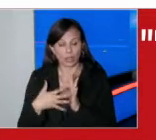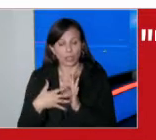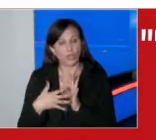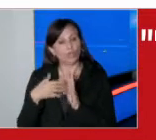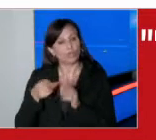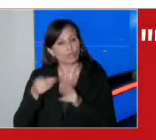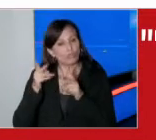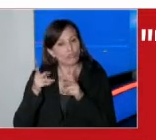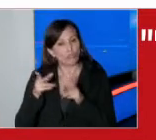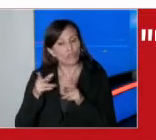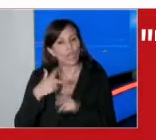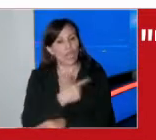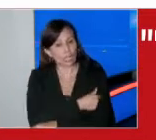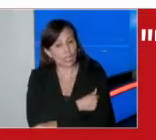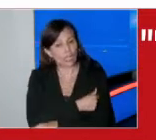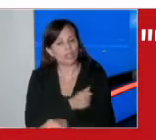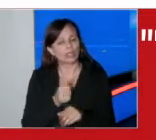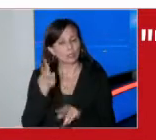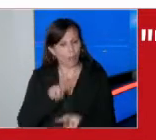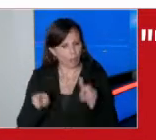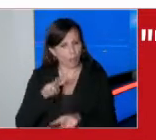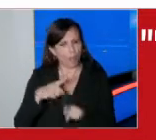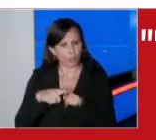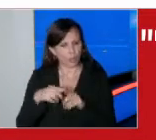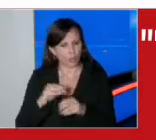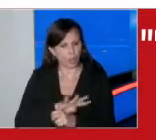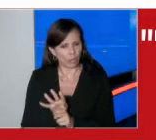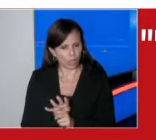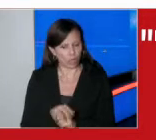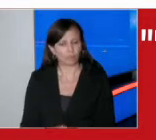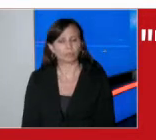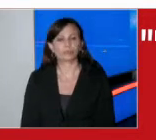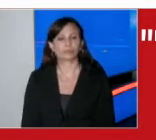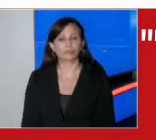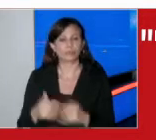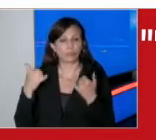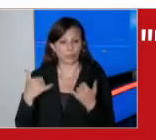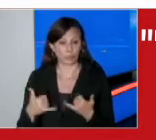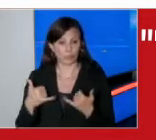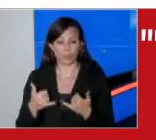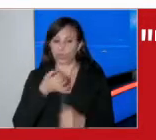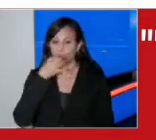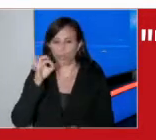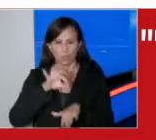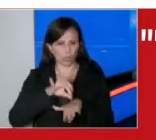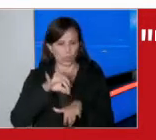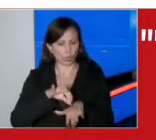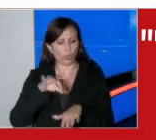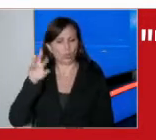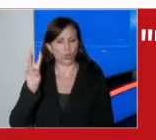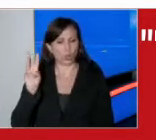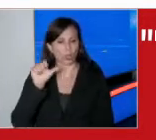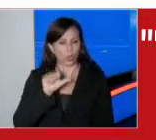בפני, שהחיסון עמיד בפני אותו וריאנט שיגיע, וזה מה שקורה היום, כשנשאל את הדוקטור שרון אלרועי פרייס